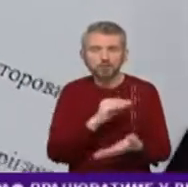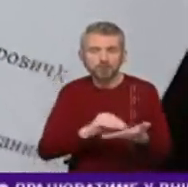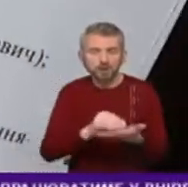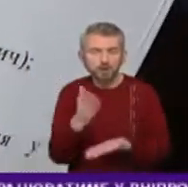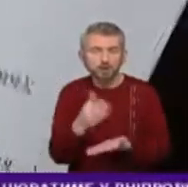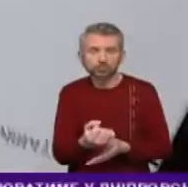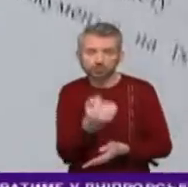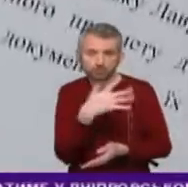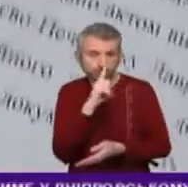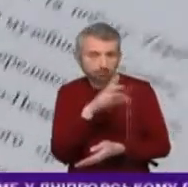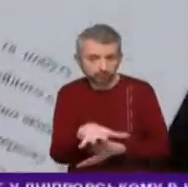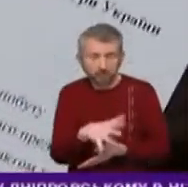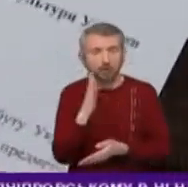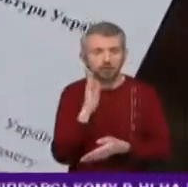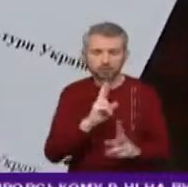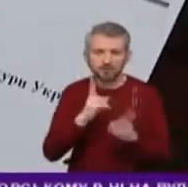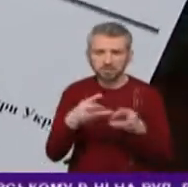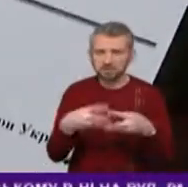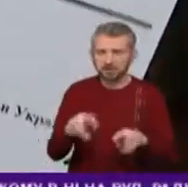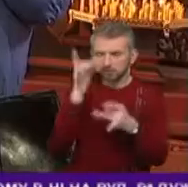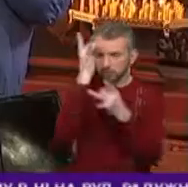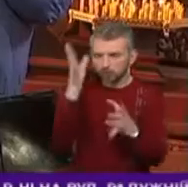не віддадуть, скаржитиметься до Міністерства